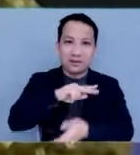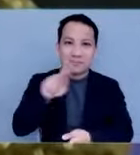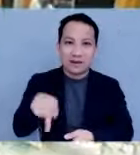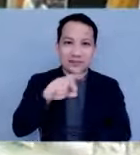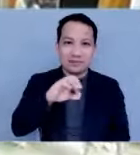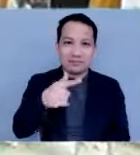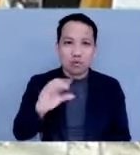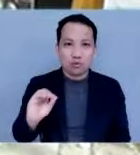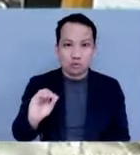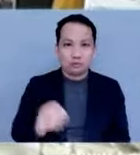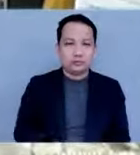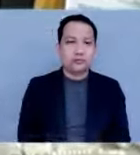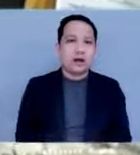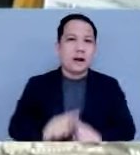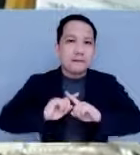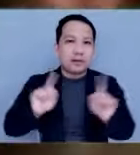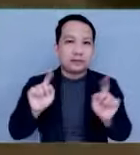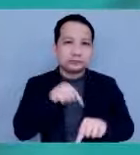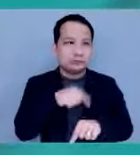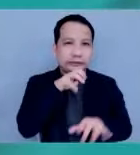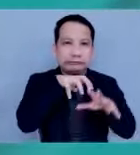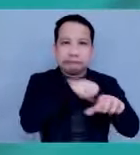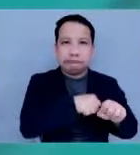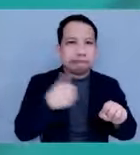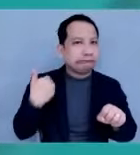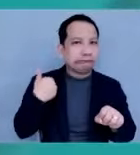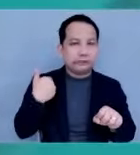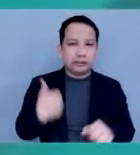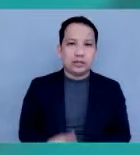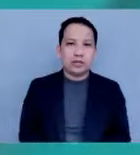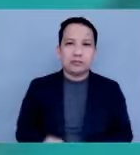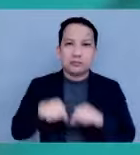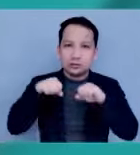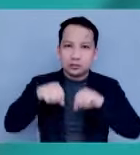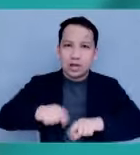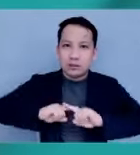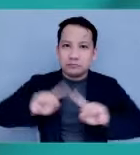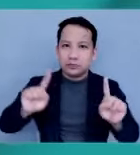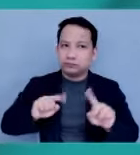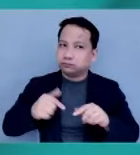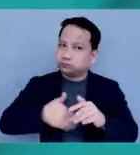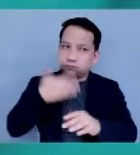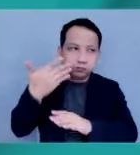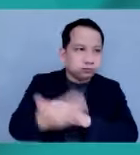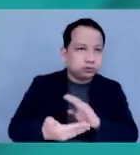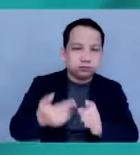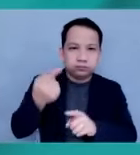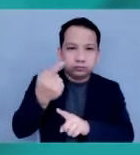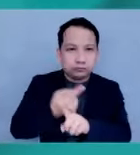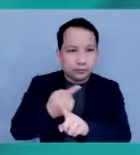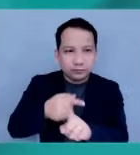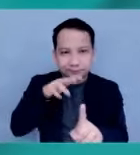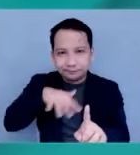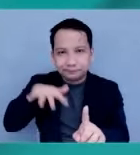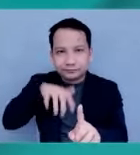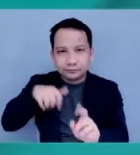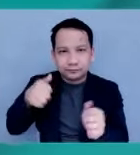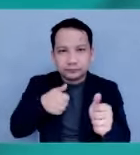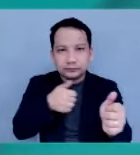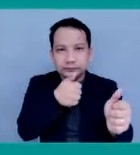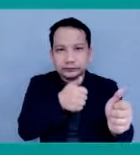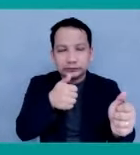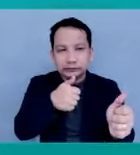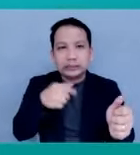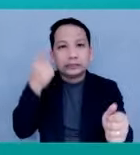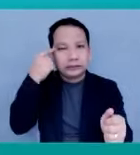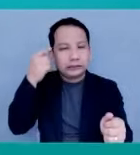operatiba noon pero hindi natunton sa Pogo Hub. Pero matapos ang ilang buwang tracking, natagpuan din ang pinagtataguan ni Dong. Ito